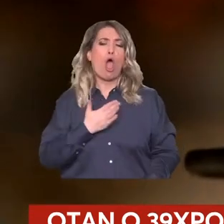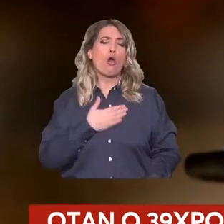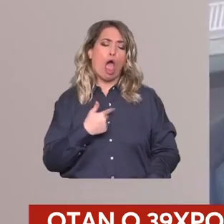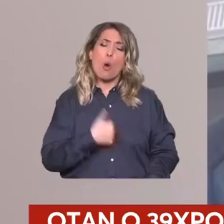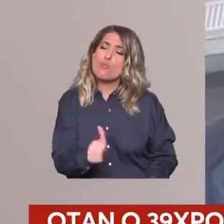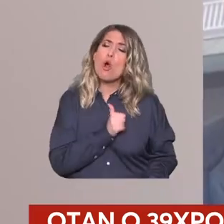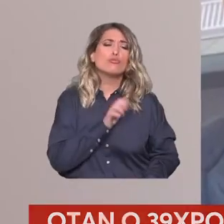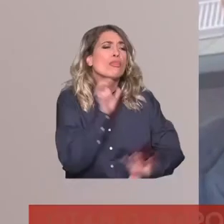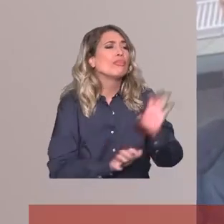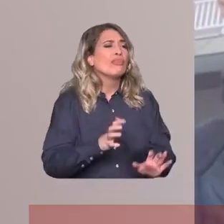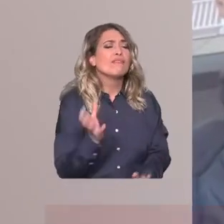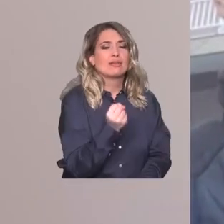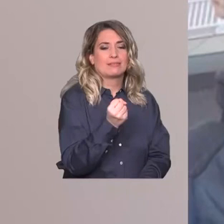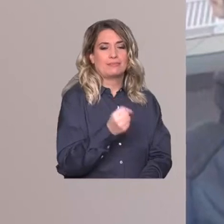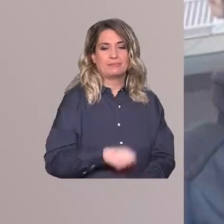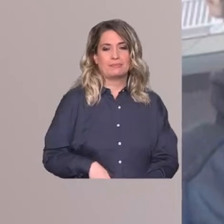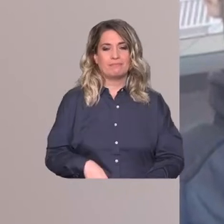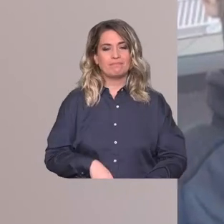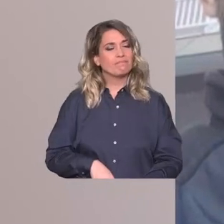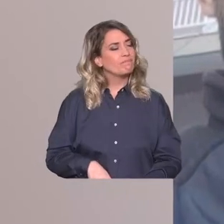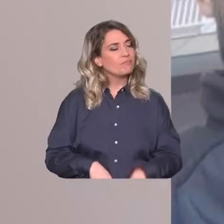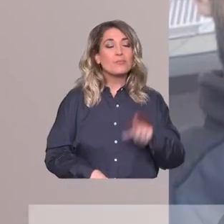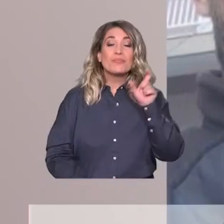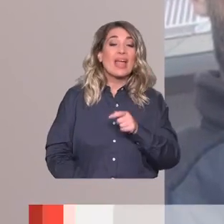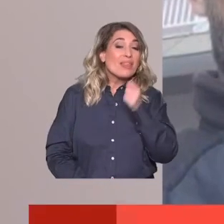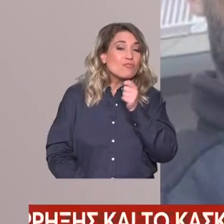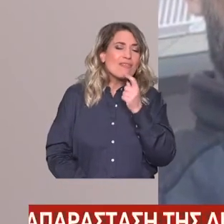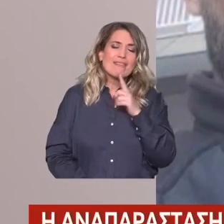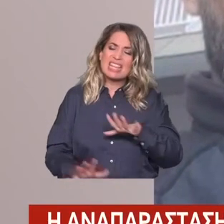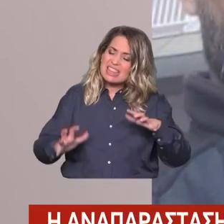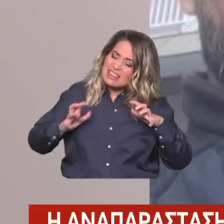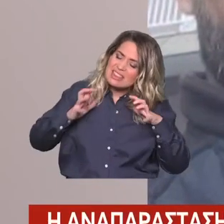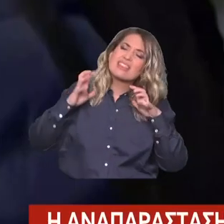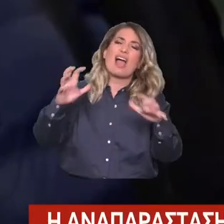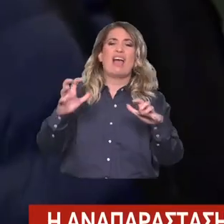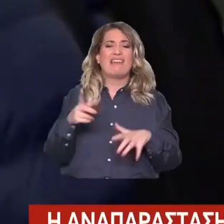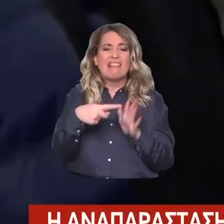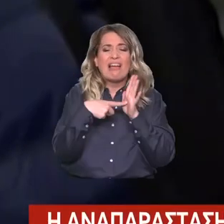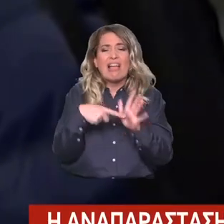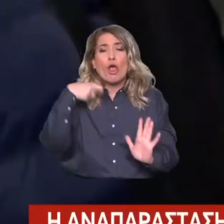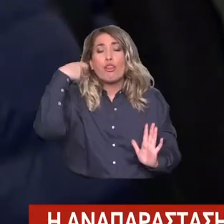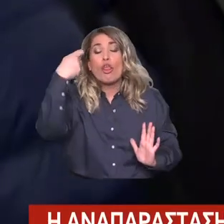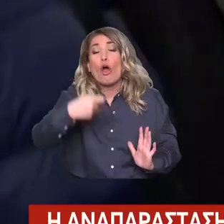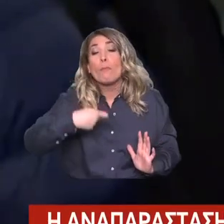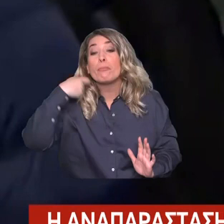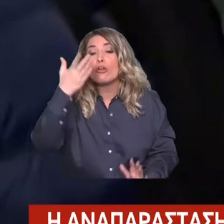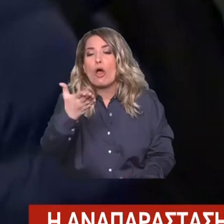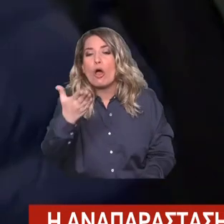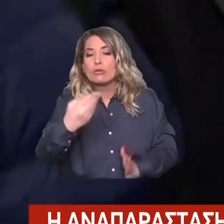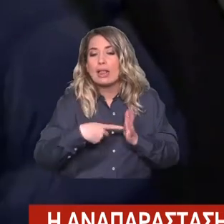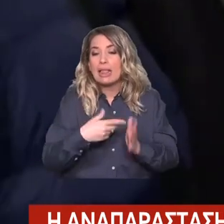να ψάχνω εγώ. Ο στέρας ψυχραιμίας έκανε μέχρι και αναπαράσταση μπροστά στις κάμερες. Ο αστυνομικός κλήρωσε